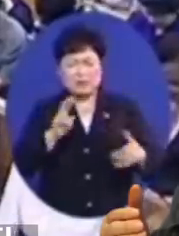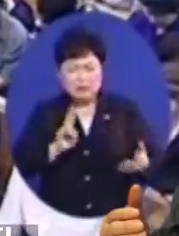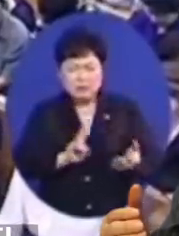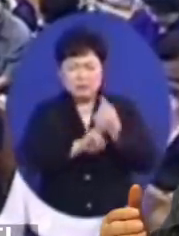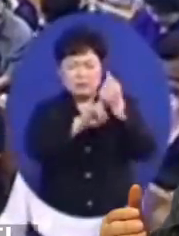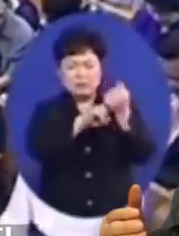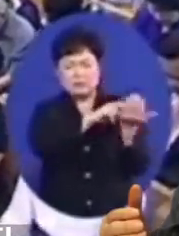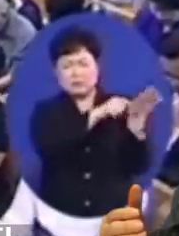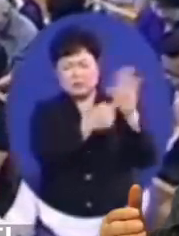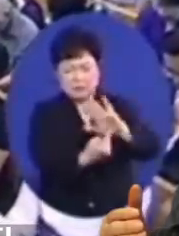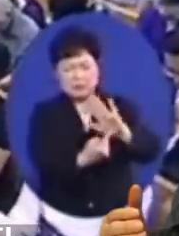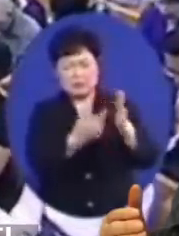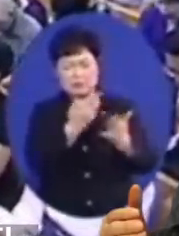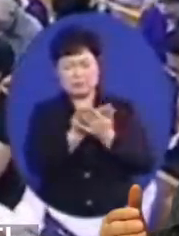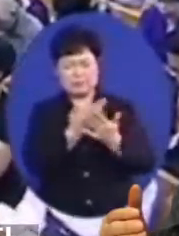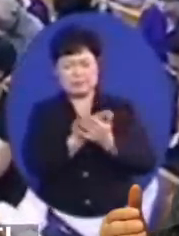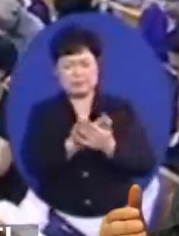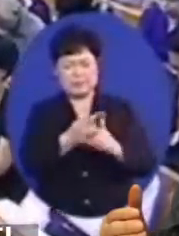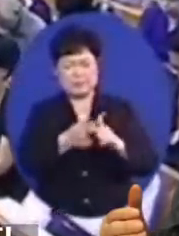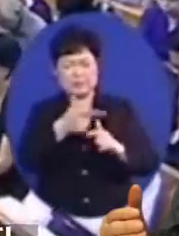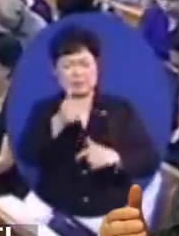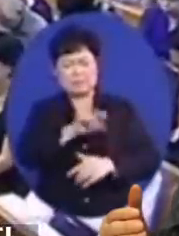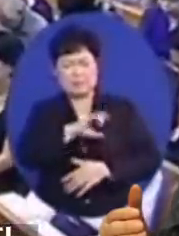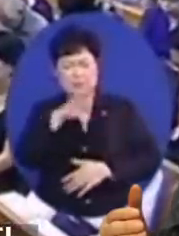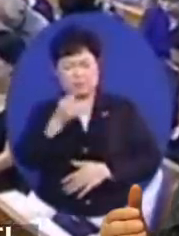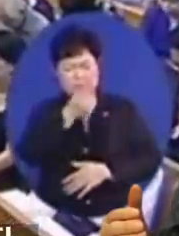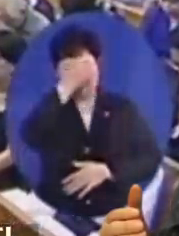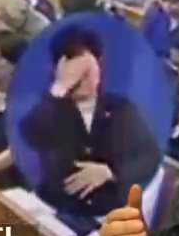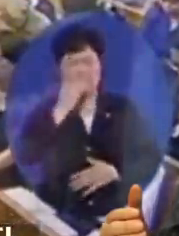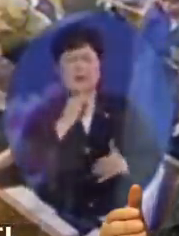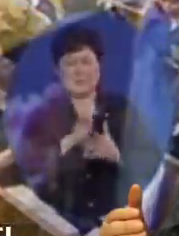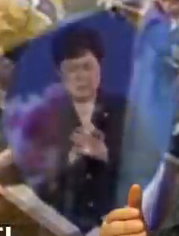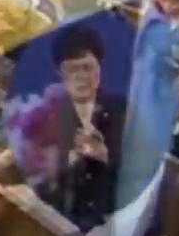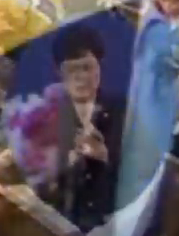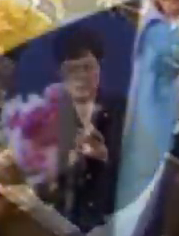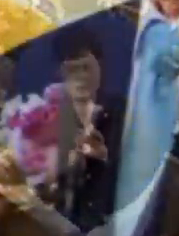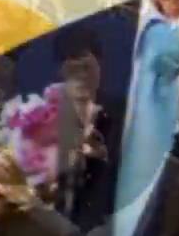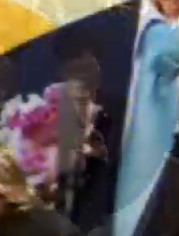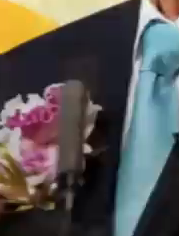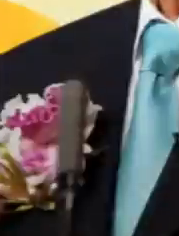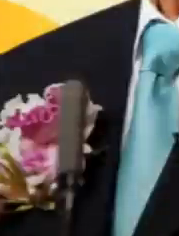기적이 일어나게 도와주시옵소서. 예수님 이름으로 기도드립니다. 아멘.